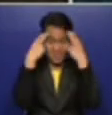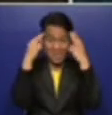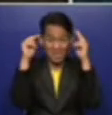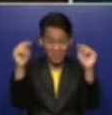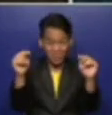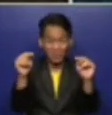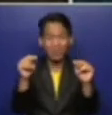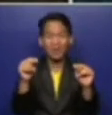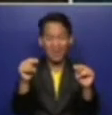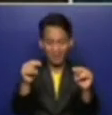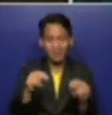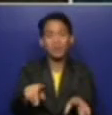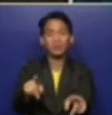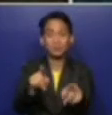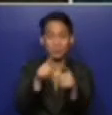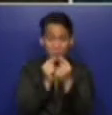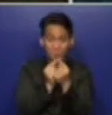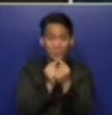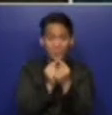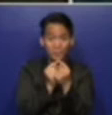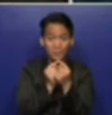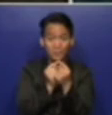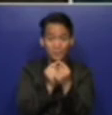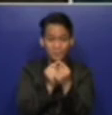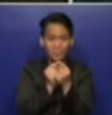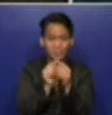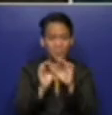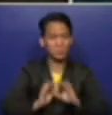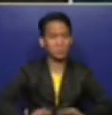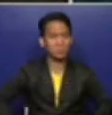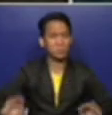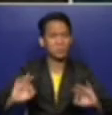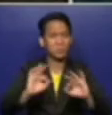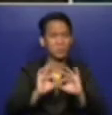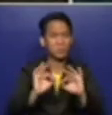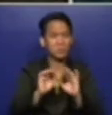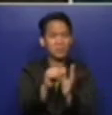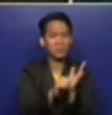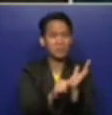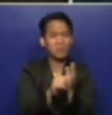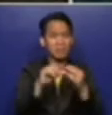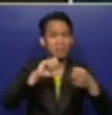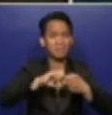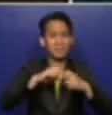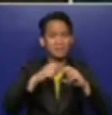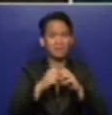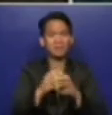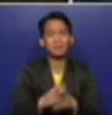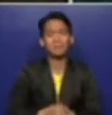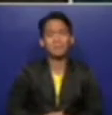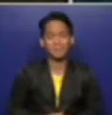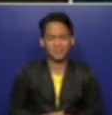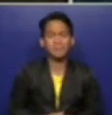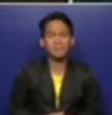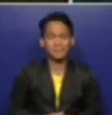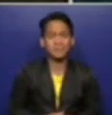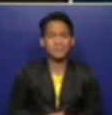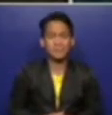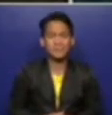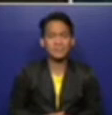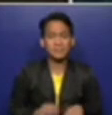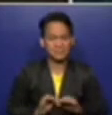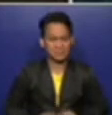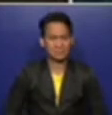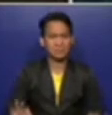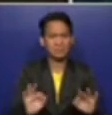นี้นะครับจะเป็นหมุดหมายที่สำคัญในการคลี่คลายปัญหาจะเป็นเรื่องสำคัญที่หาทาง